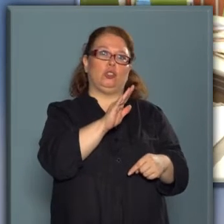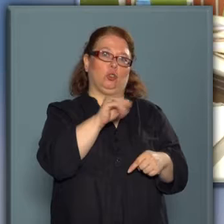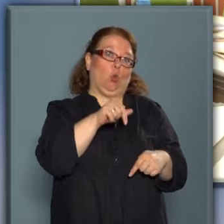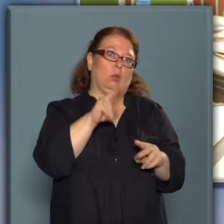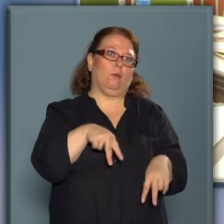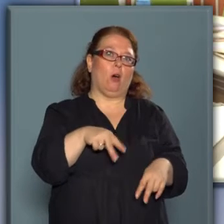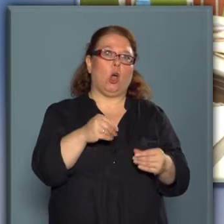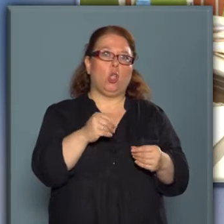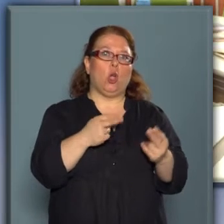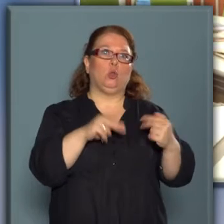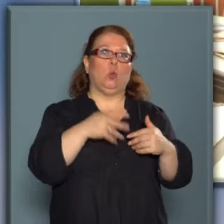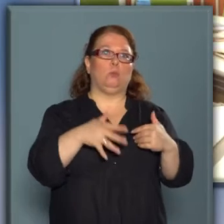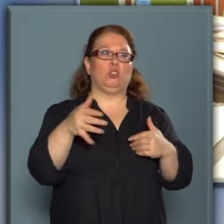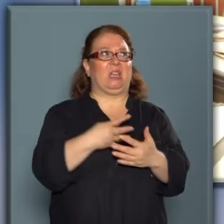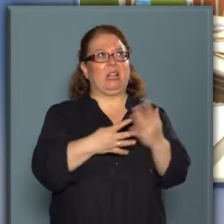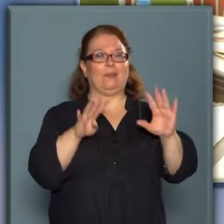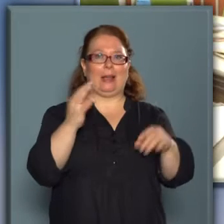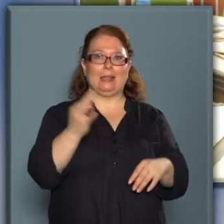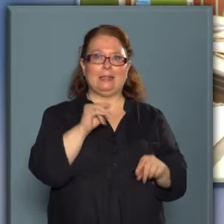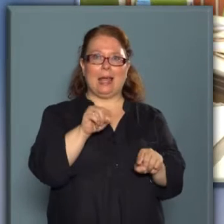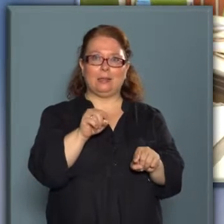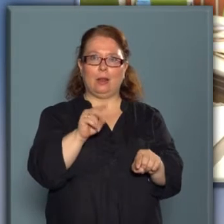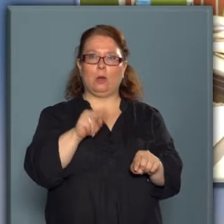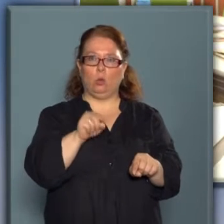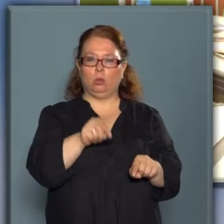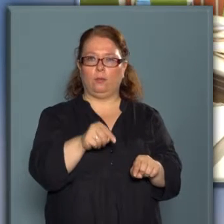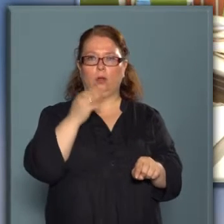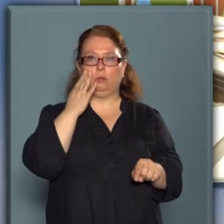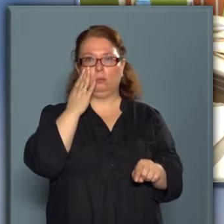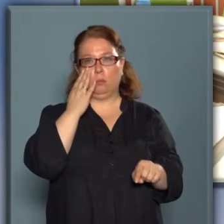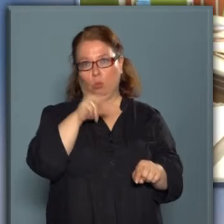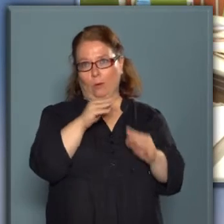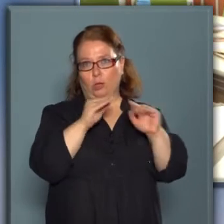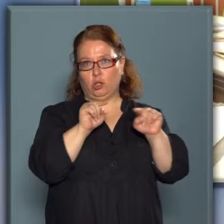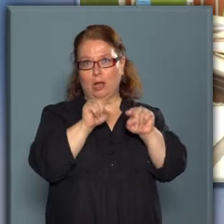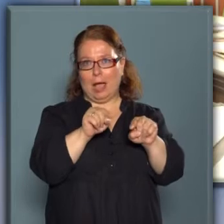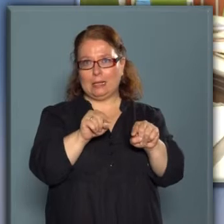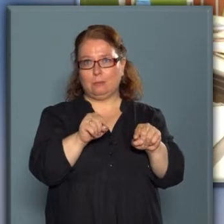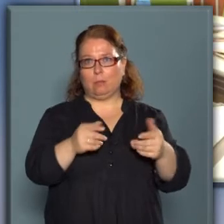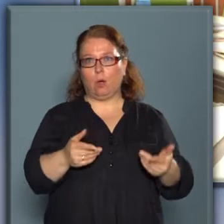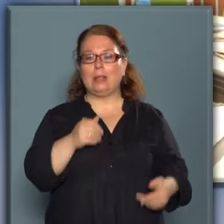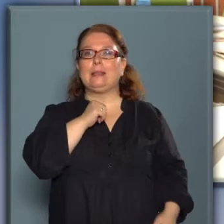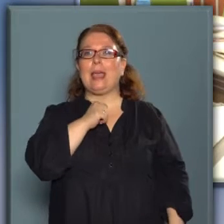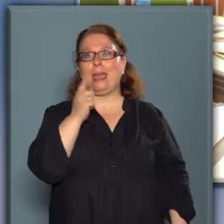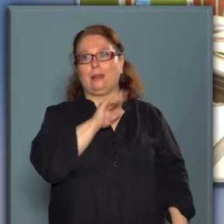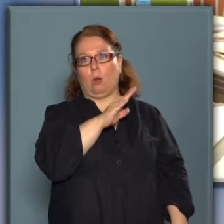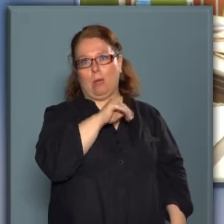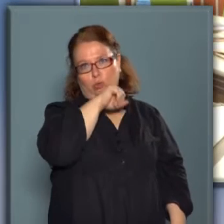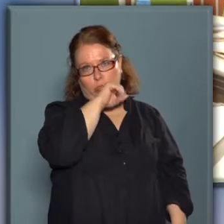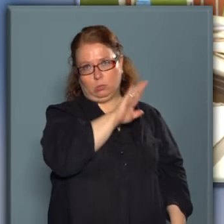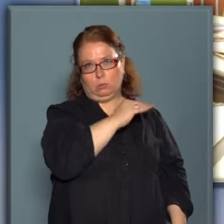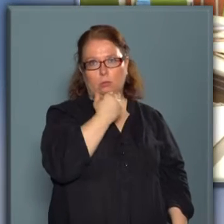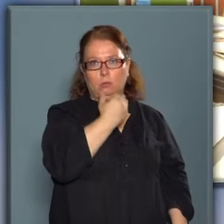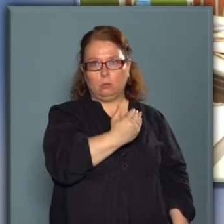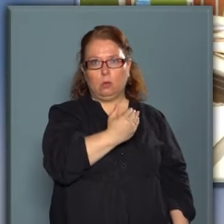anyagaink nagyon nagy része, 99%-a a Táncsis Művelődési Házban van, hát ezt a Geiger Tamás biztosította